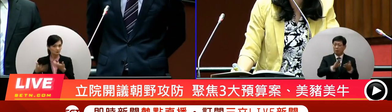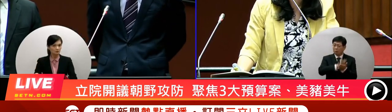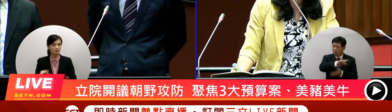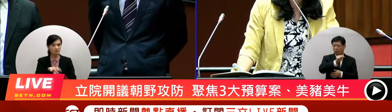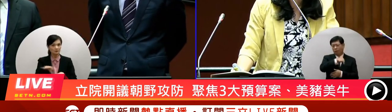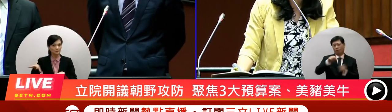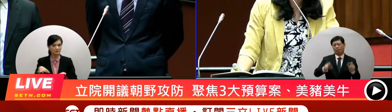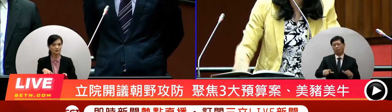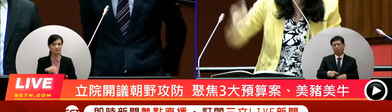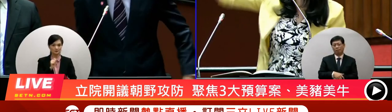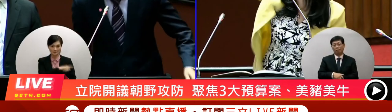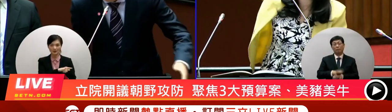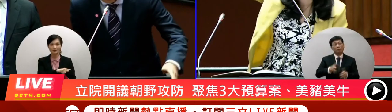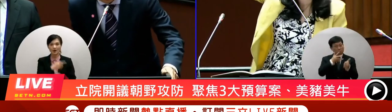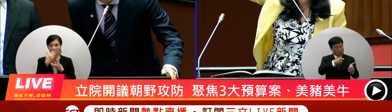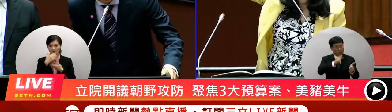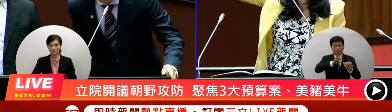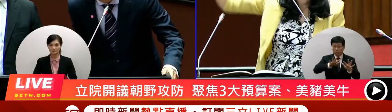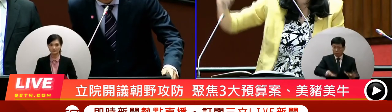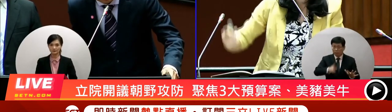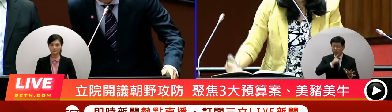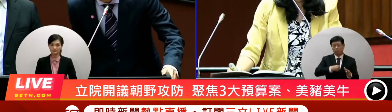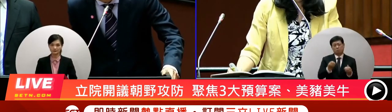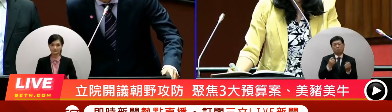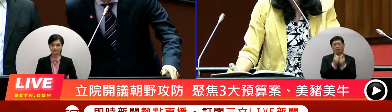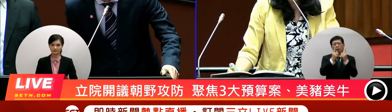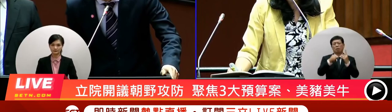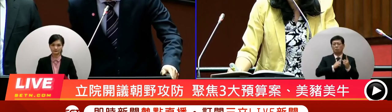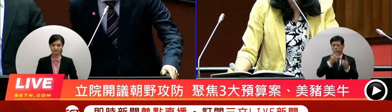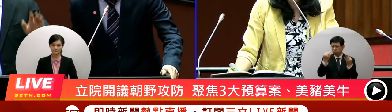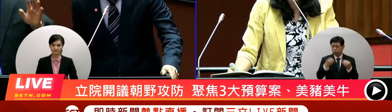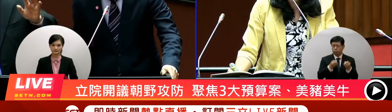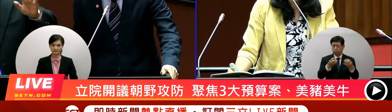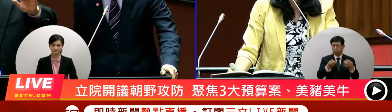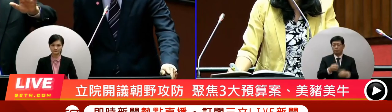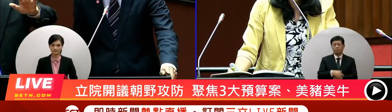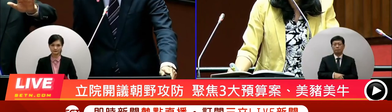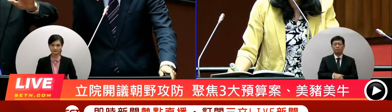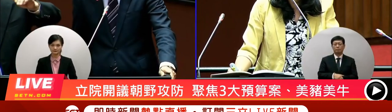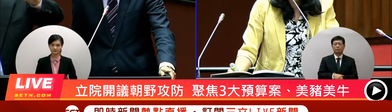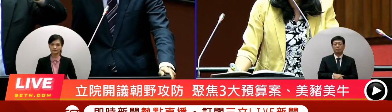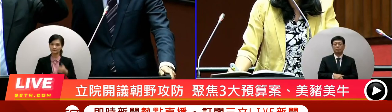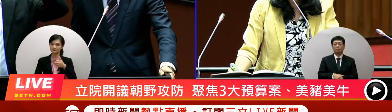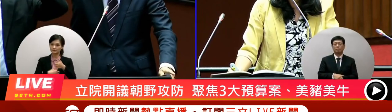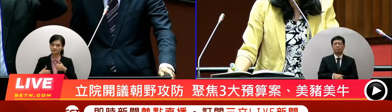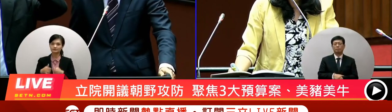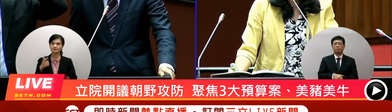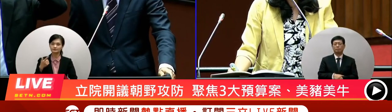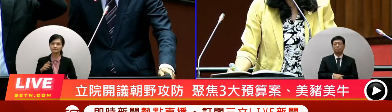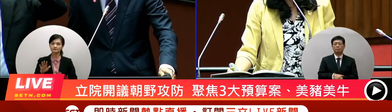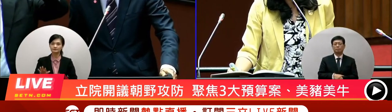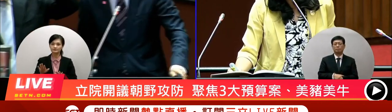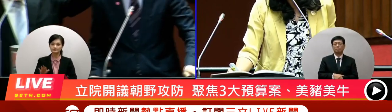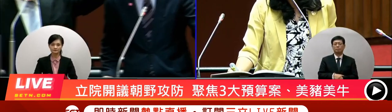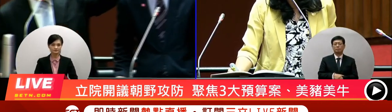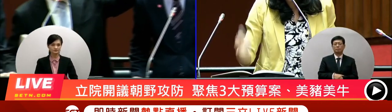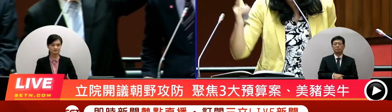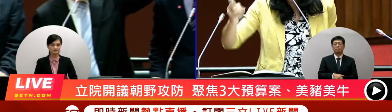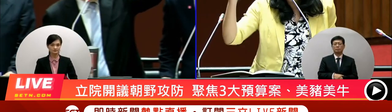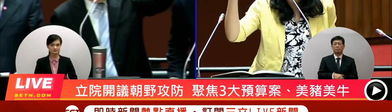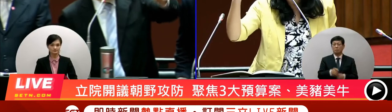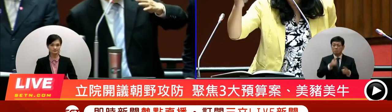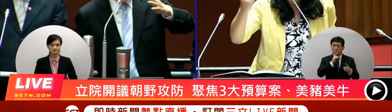来，我现在问你的就是现在已经发生的事情，我们拿数据来跟你对嘛。 我跟委员安利好了，最后如果。 你